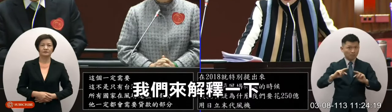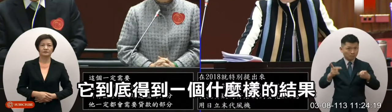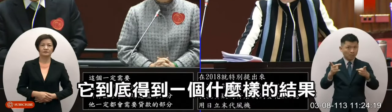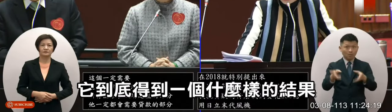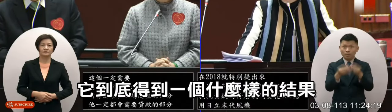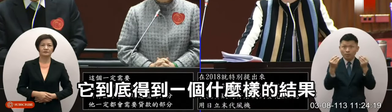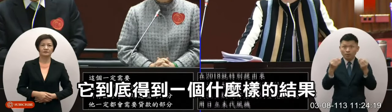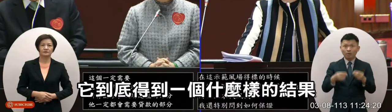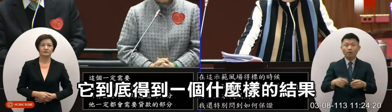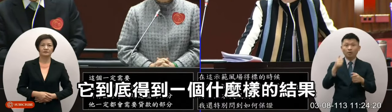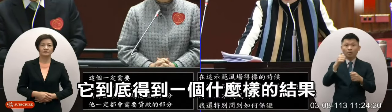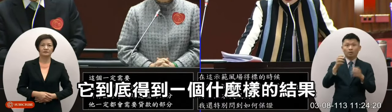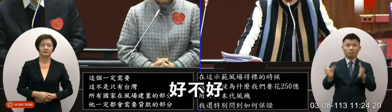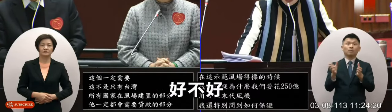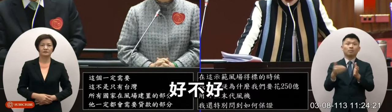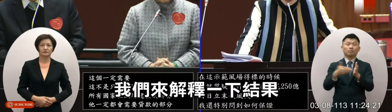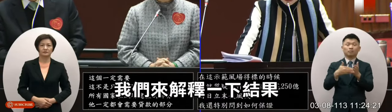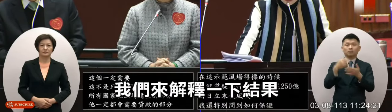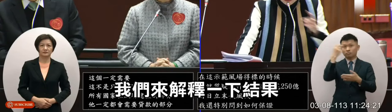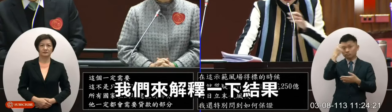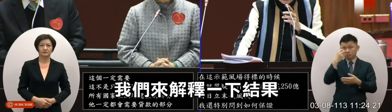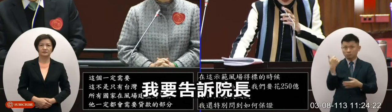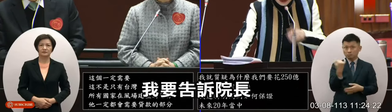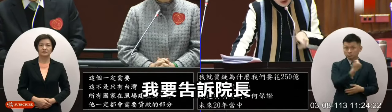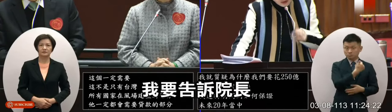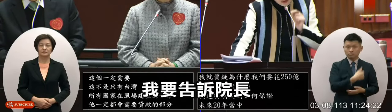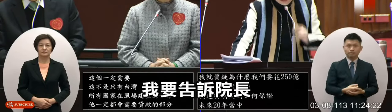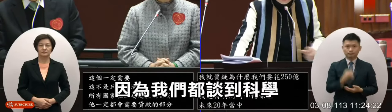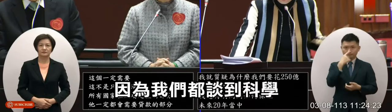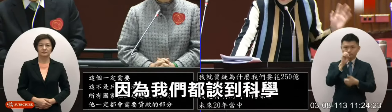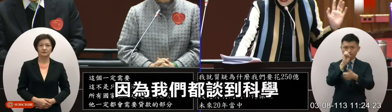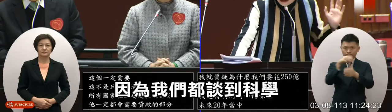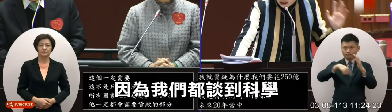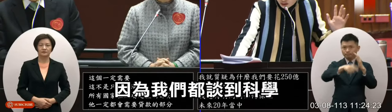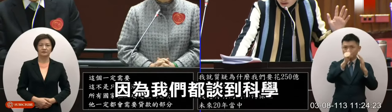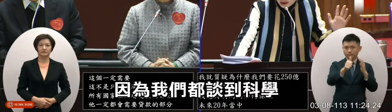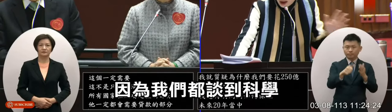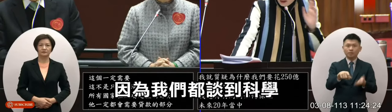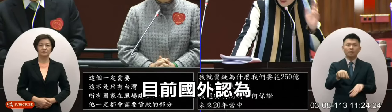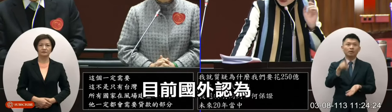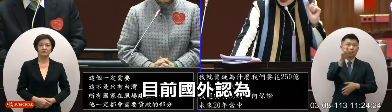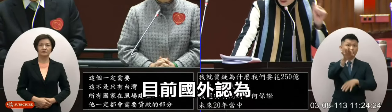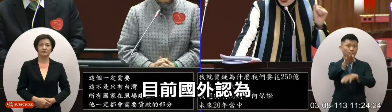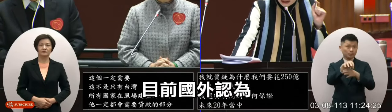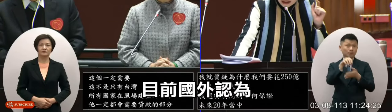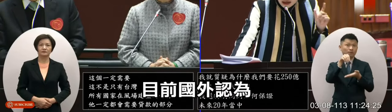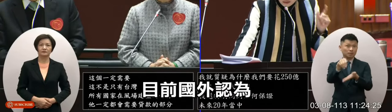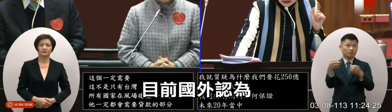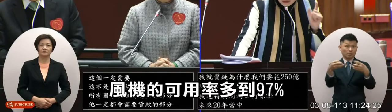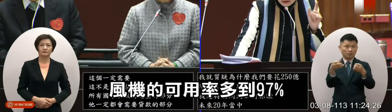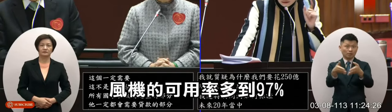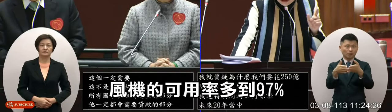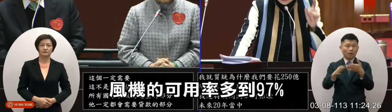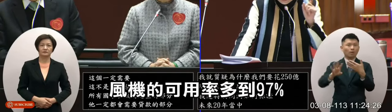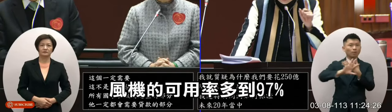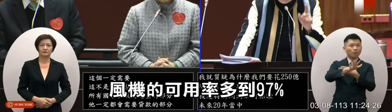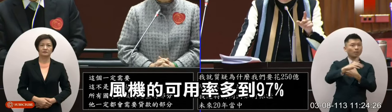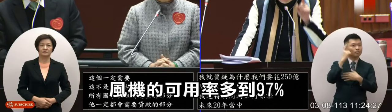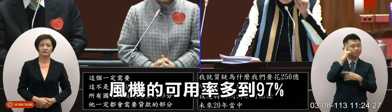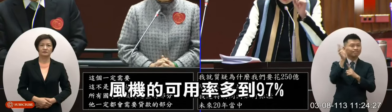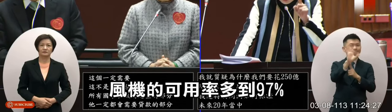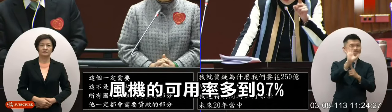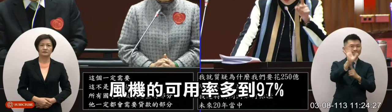一下它到底得到一个什么样的结果，好不好？我们来检视一下结果。我要告诉院长，因为我们都谈到科学。 目前国外认为风机的可